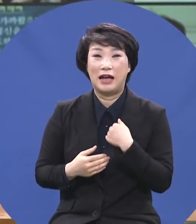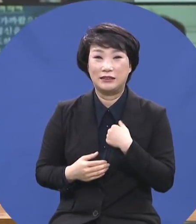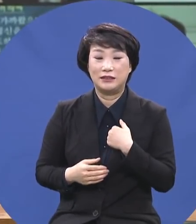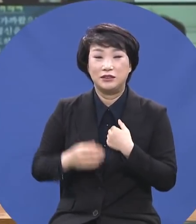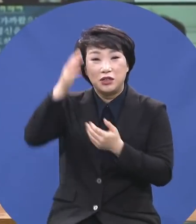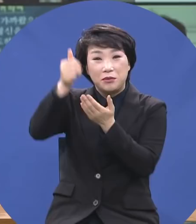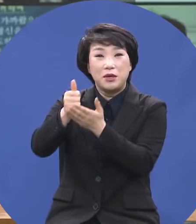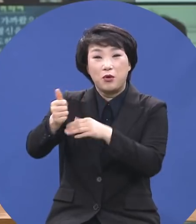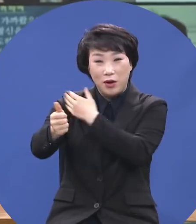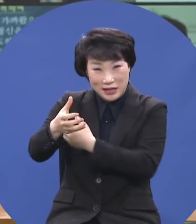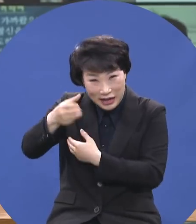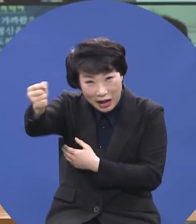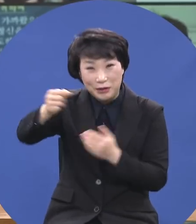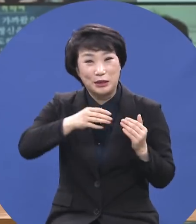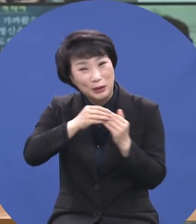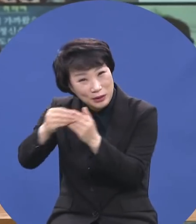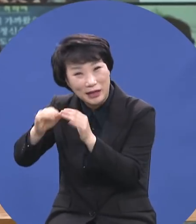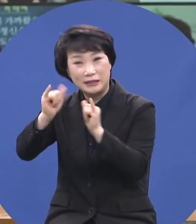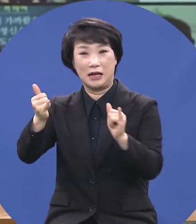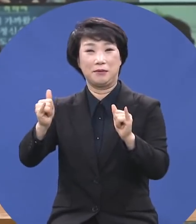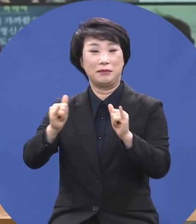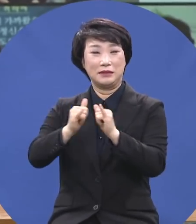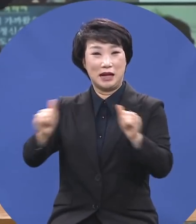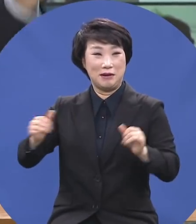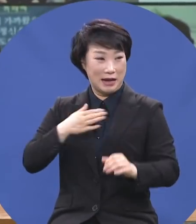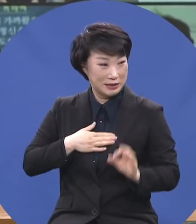성령이 주권을 가지고 움직이는 사람이다.